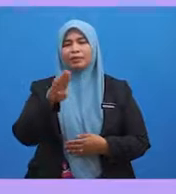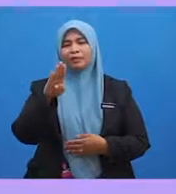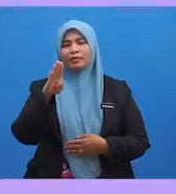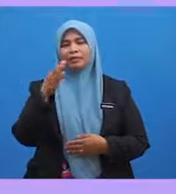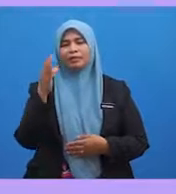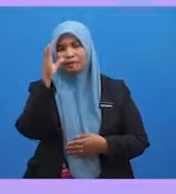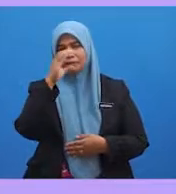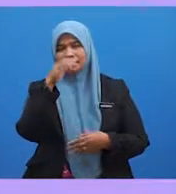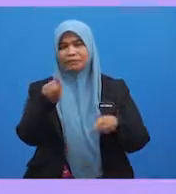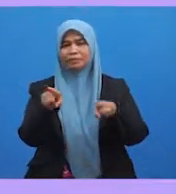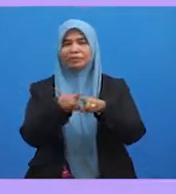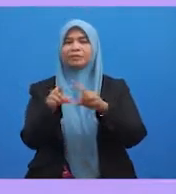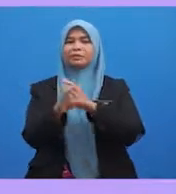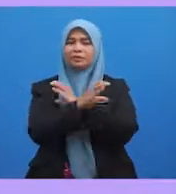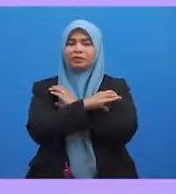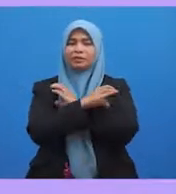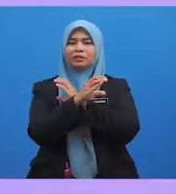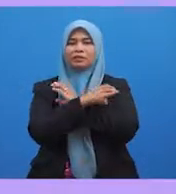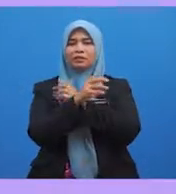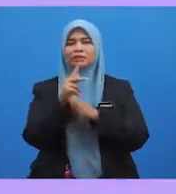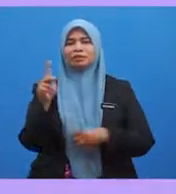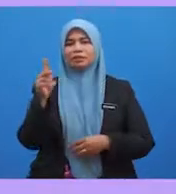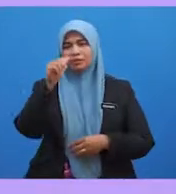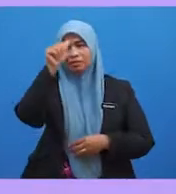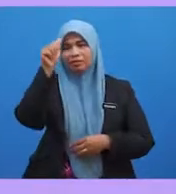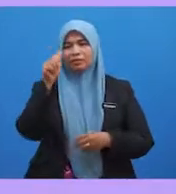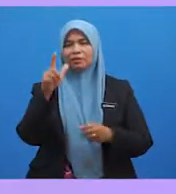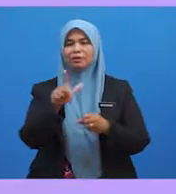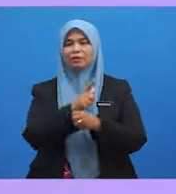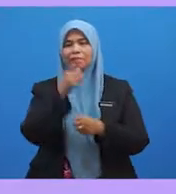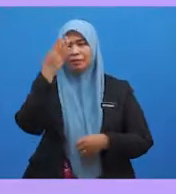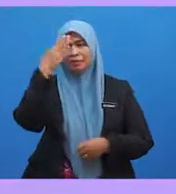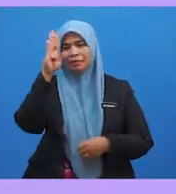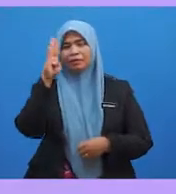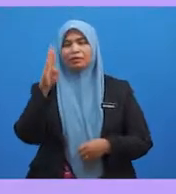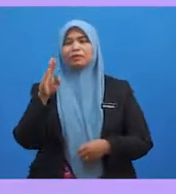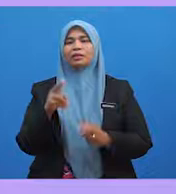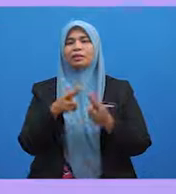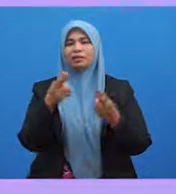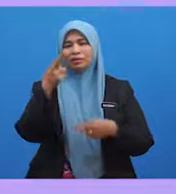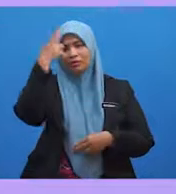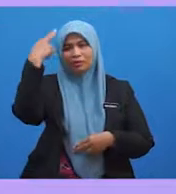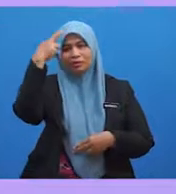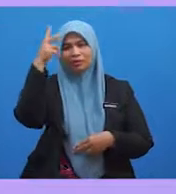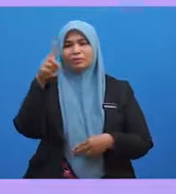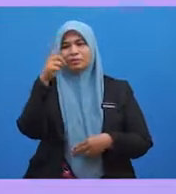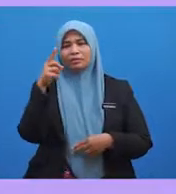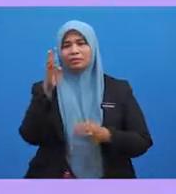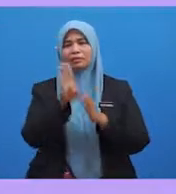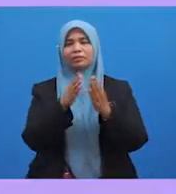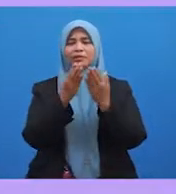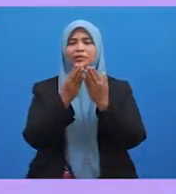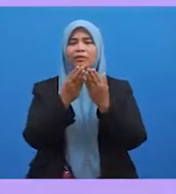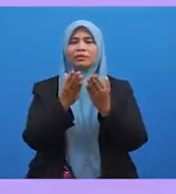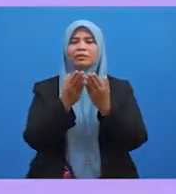cinta. Cintakan Allah, dilimpah berkat. Sunnah Rasul, sentiasa berdoa.